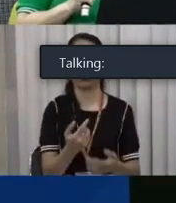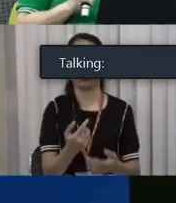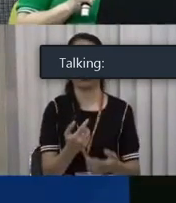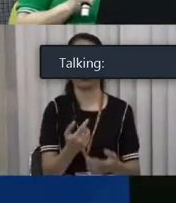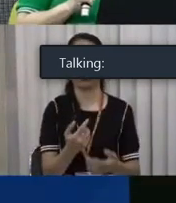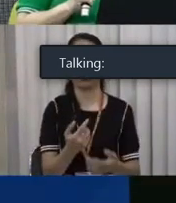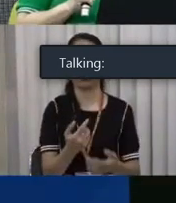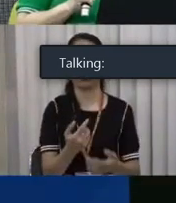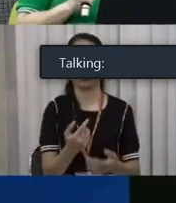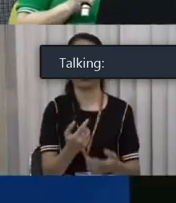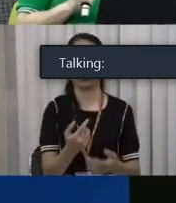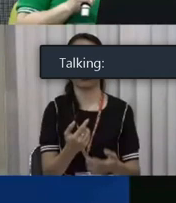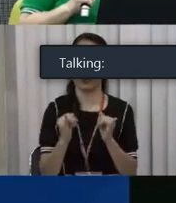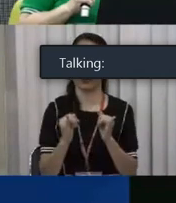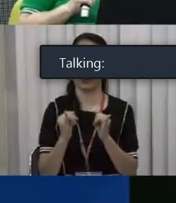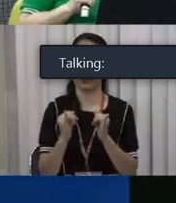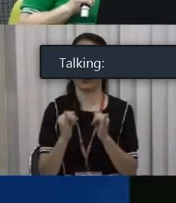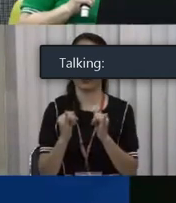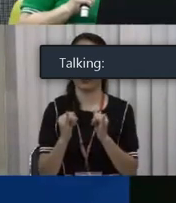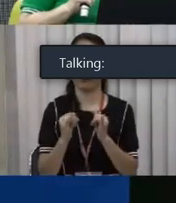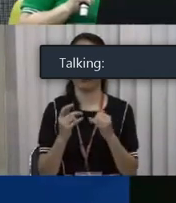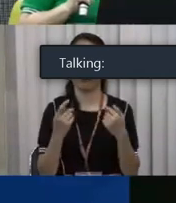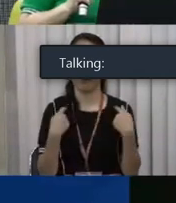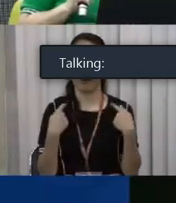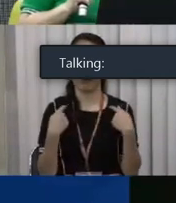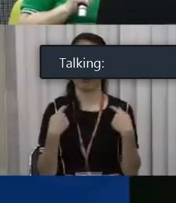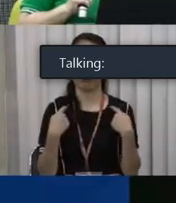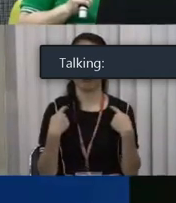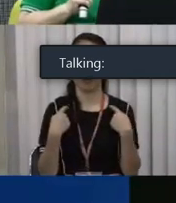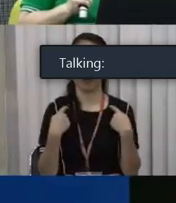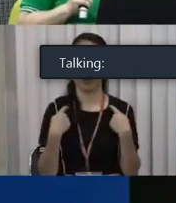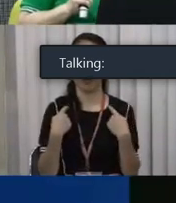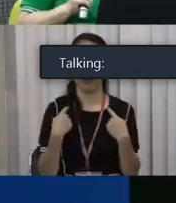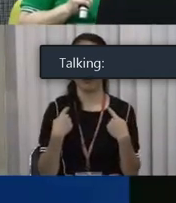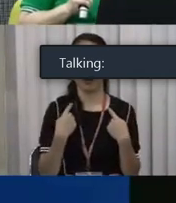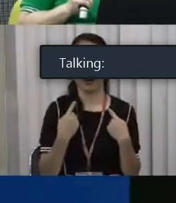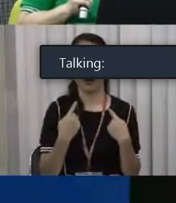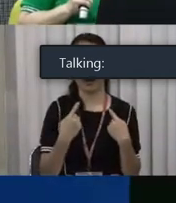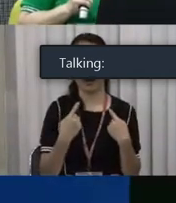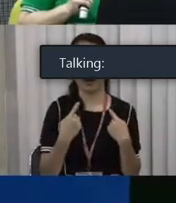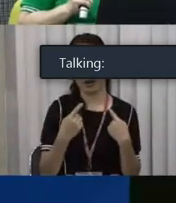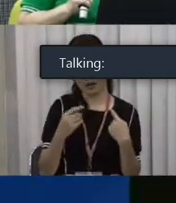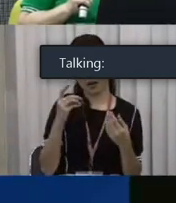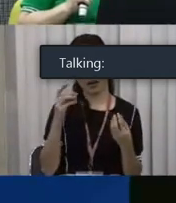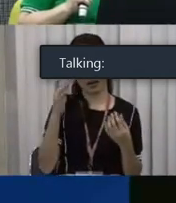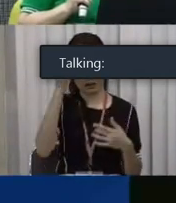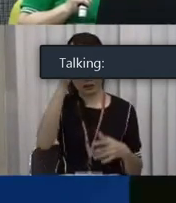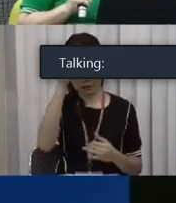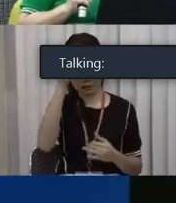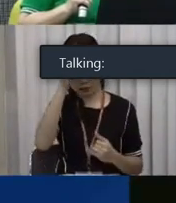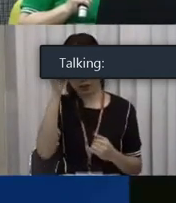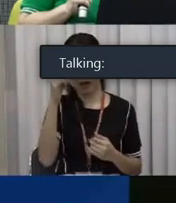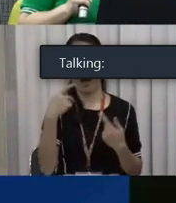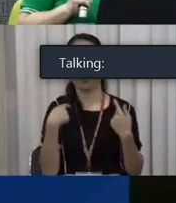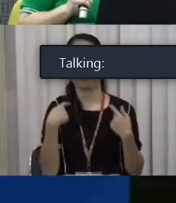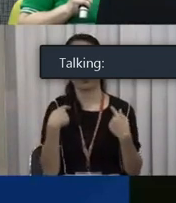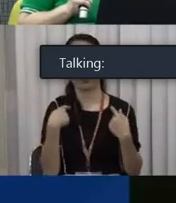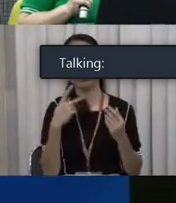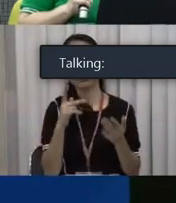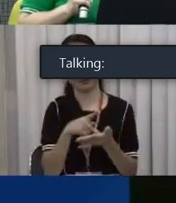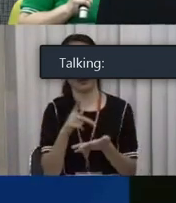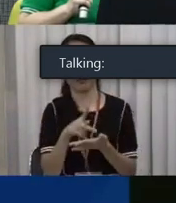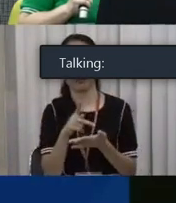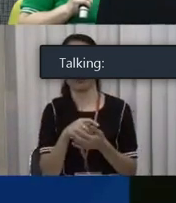sa retrenchment o redundancy, mga labor-saving devices. So, at least na ate madawat 1/2 to 1 month per year